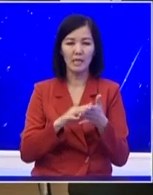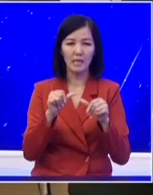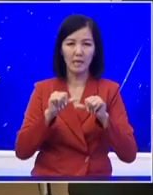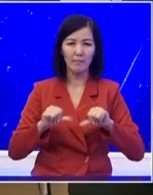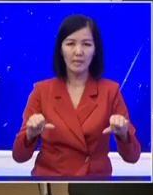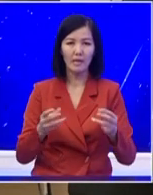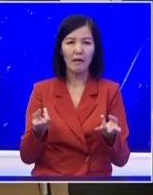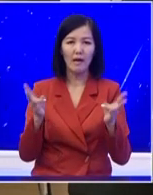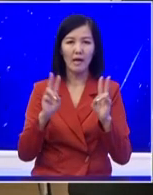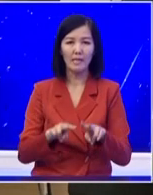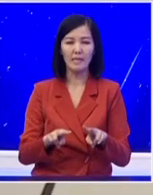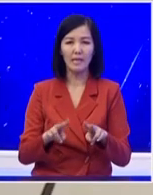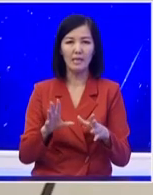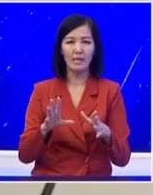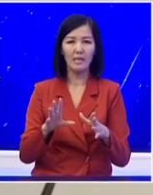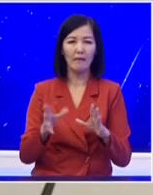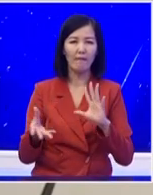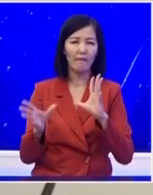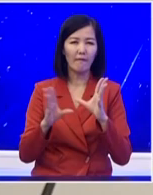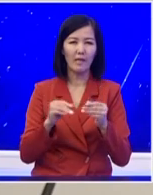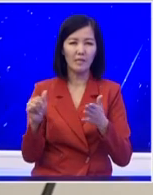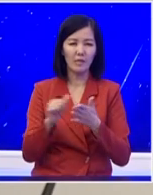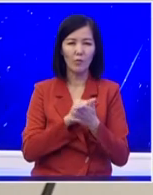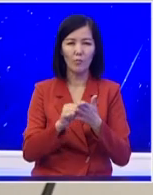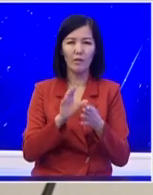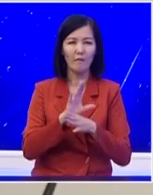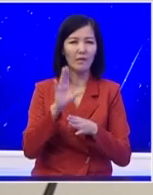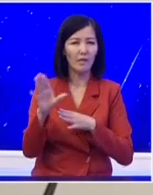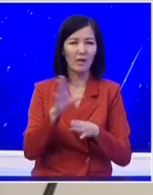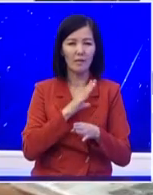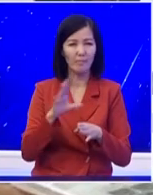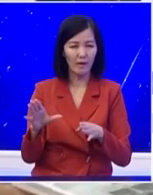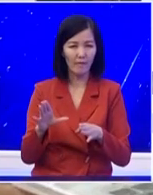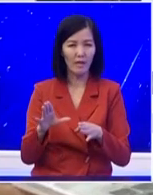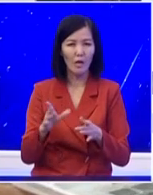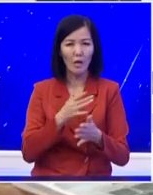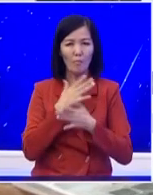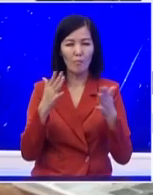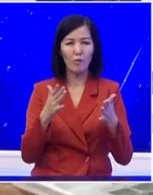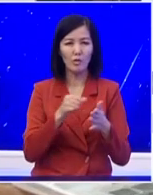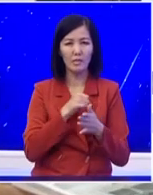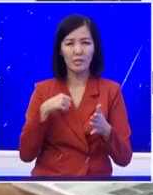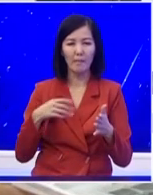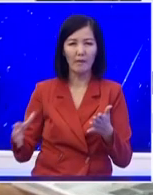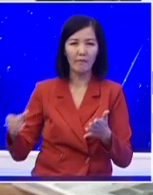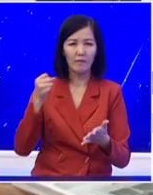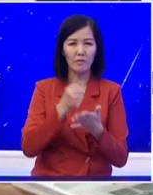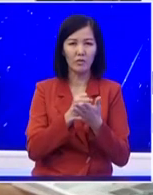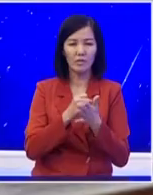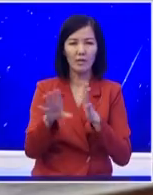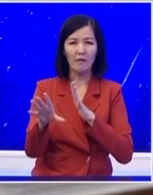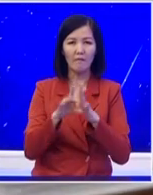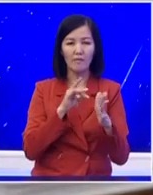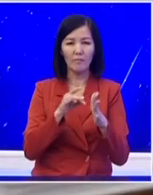комиссией. Остальные еще не сдали весь перечень необходимых документов. Большая часть кандидатов – самовыдвиженцы, а их выбор остается